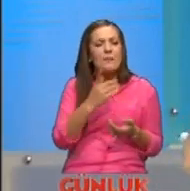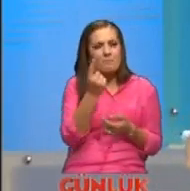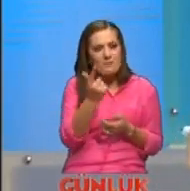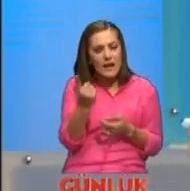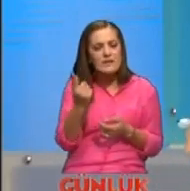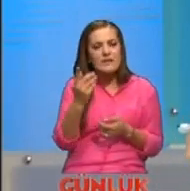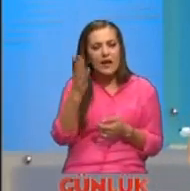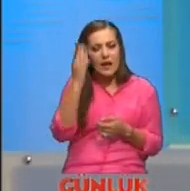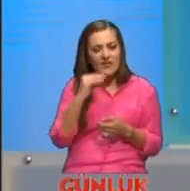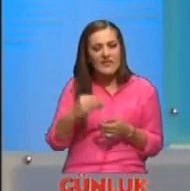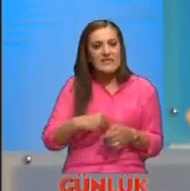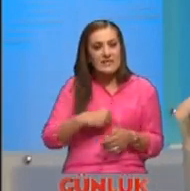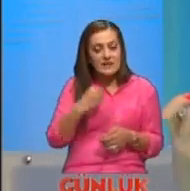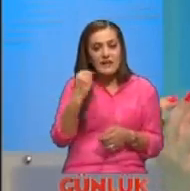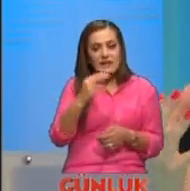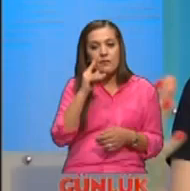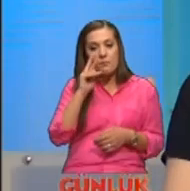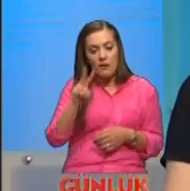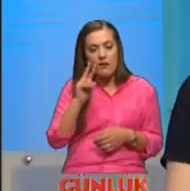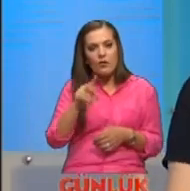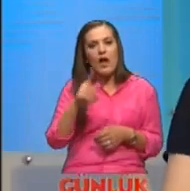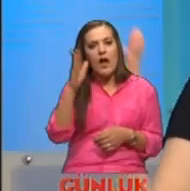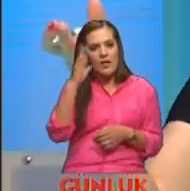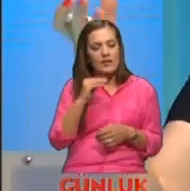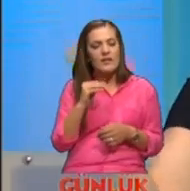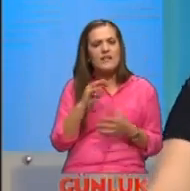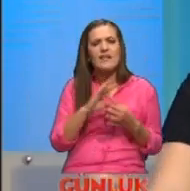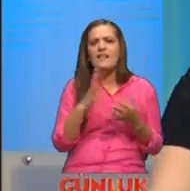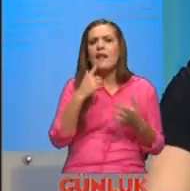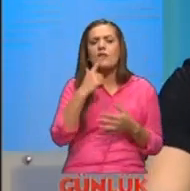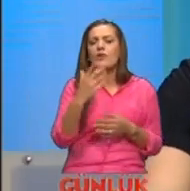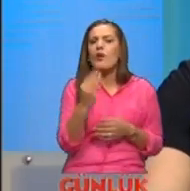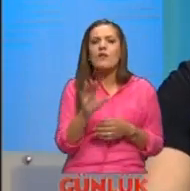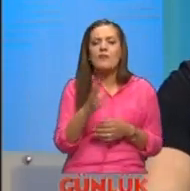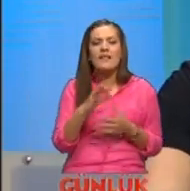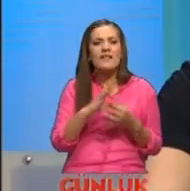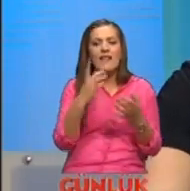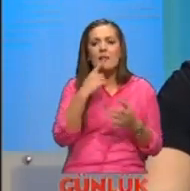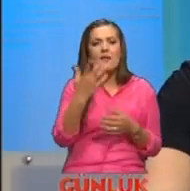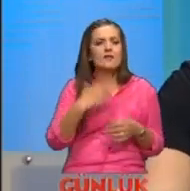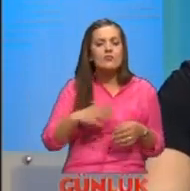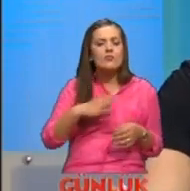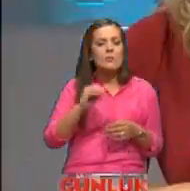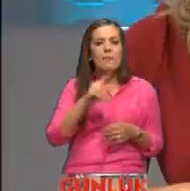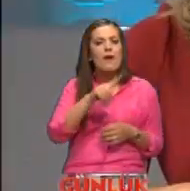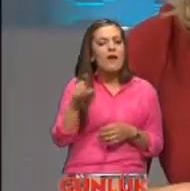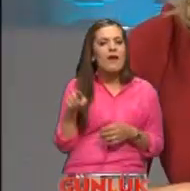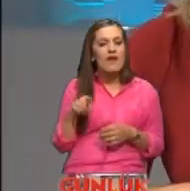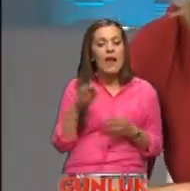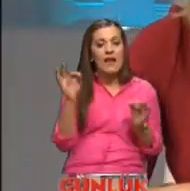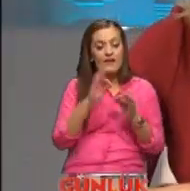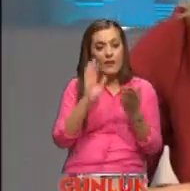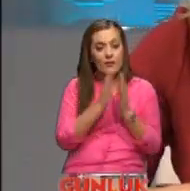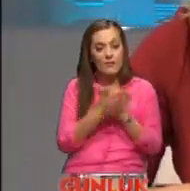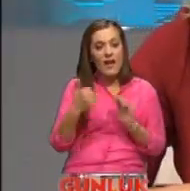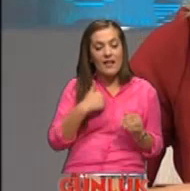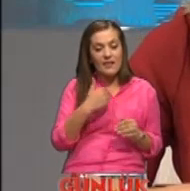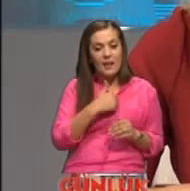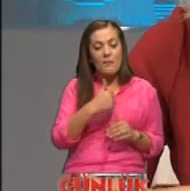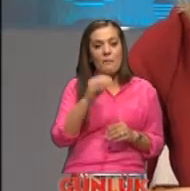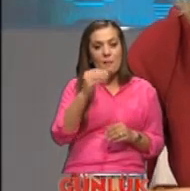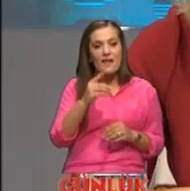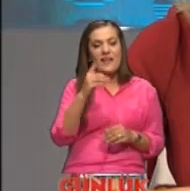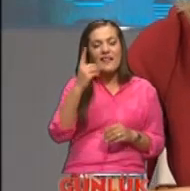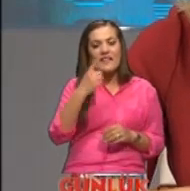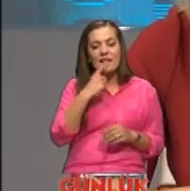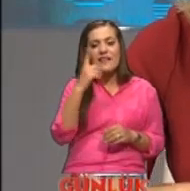biraz duyarlıysak, evet. hissediyorsak, iyi gözlemliyorsak hı-hı. anlarız. Ne diyor olabilir, ne demek istiyor şimdi, bebekler? Erken dönemde anneler bebeklerin